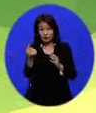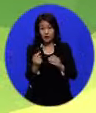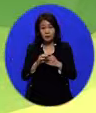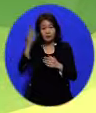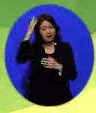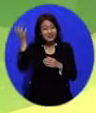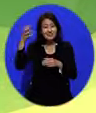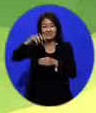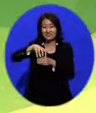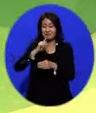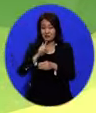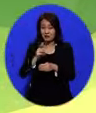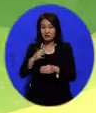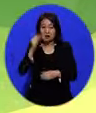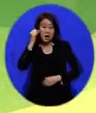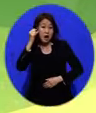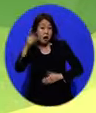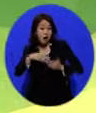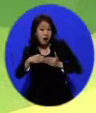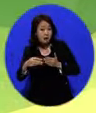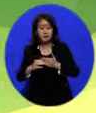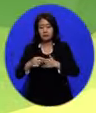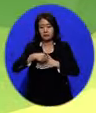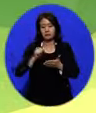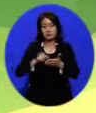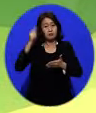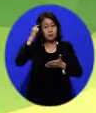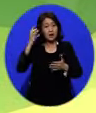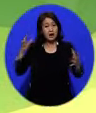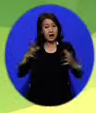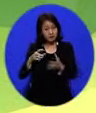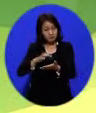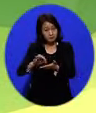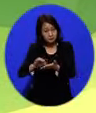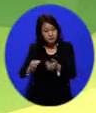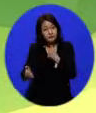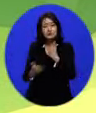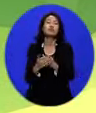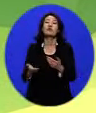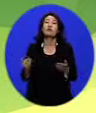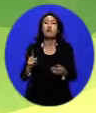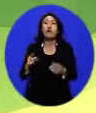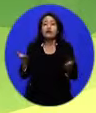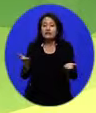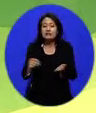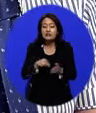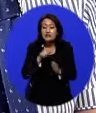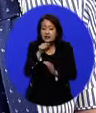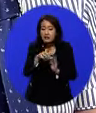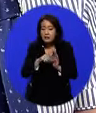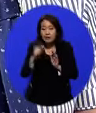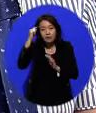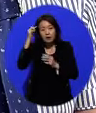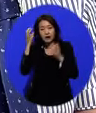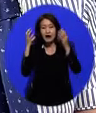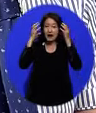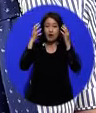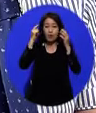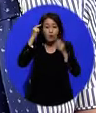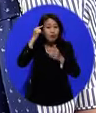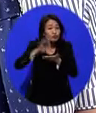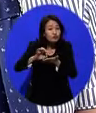근데 현명한 리더가 이끄는 조직은 머리와 마음을 같이 쓰니까 출근할 때 머리를 들고 나오는 거예요. 왜?